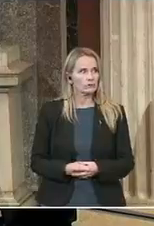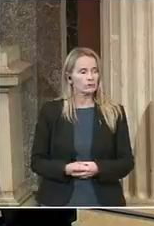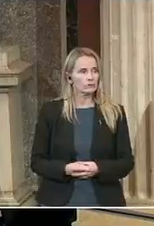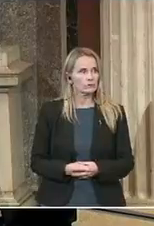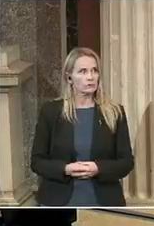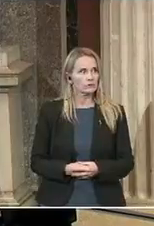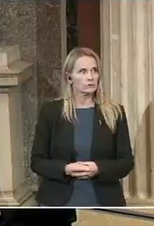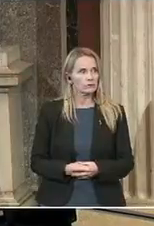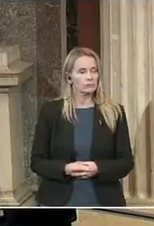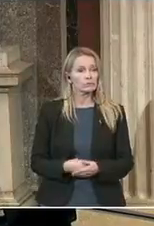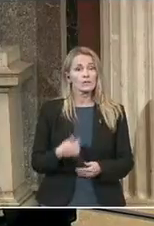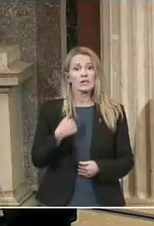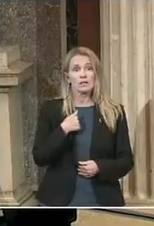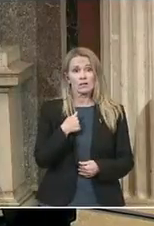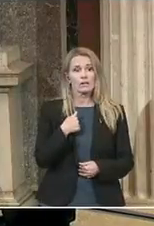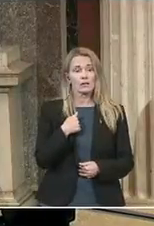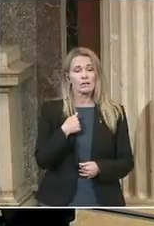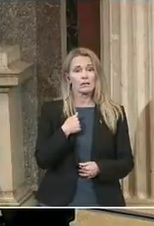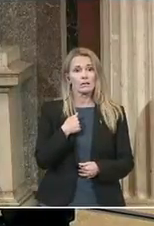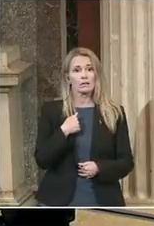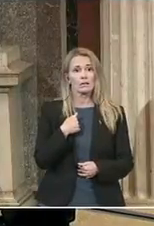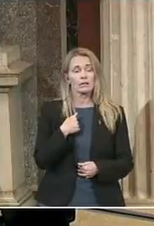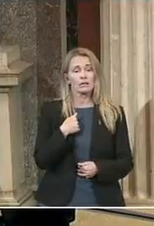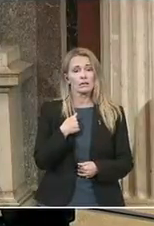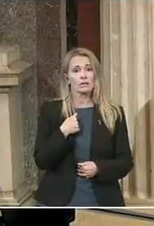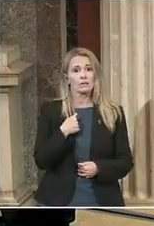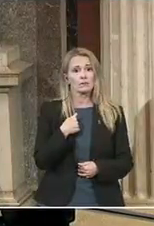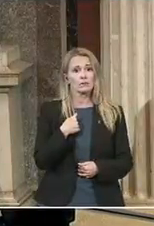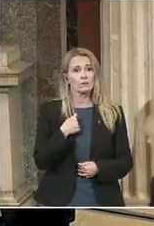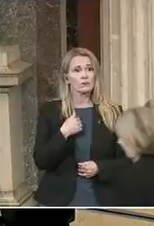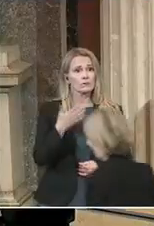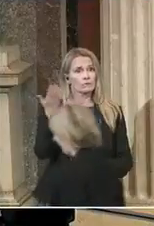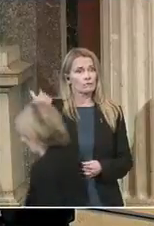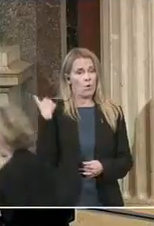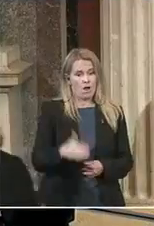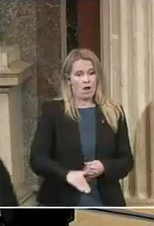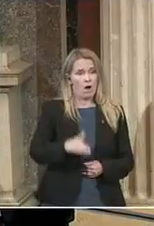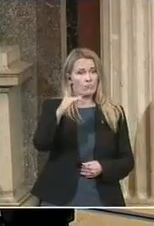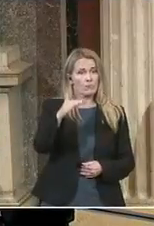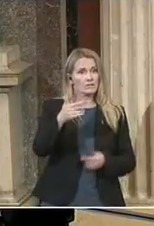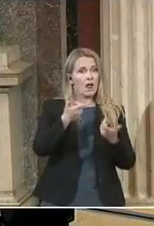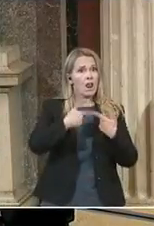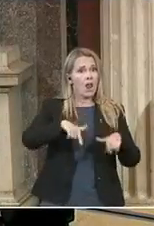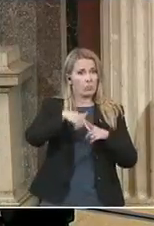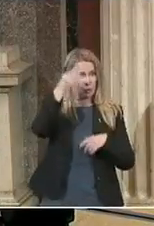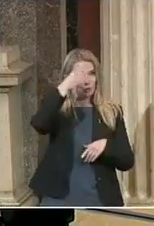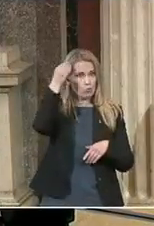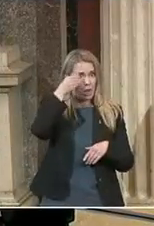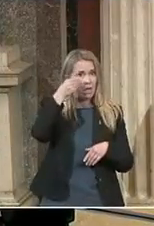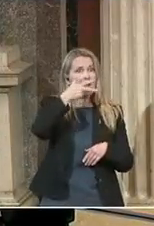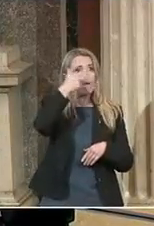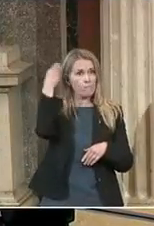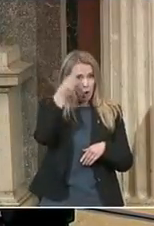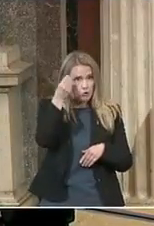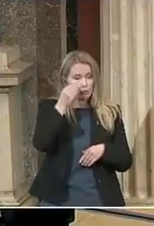ich ich bin in einer Landschule aufgewachsen Volksschule und dann ein